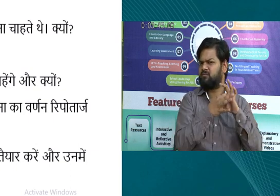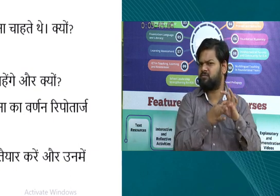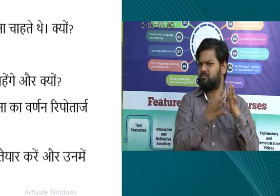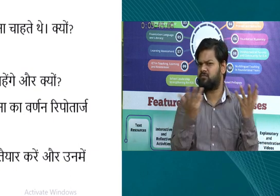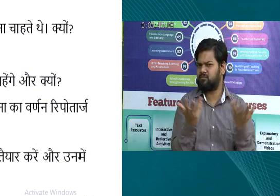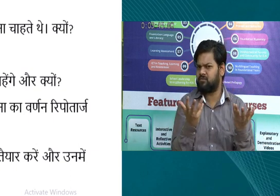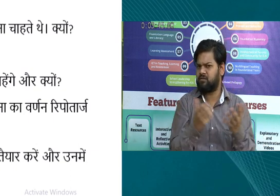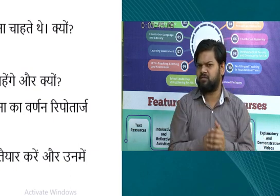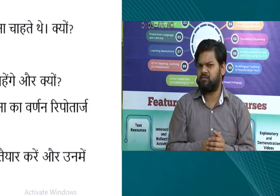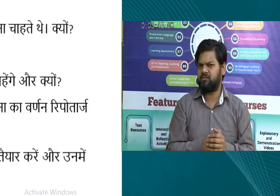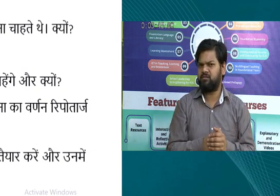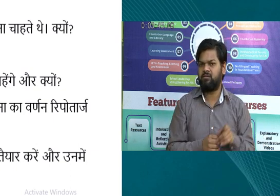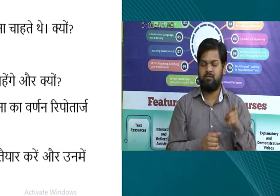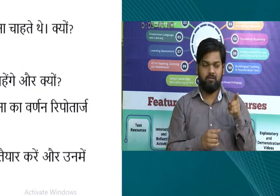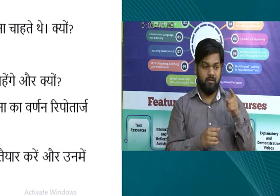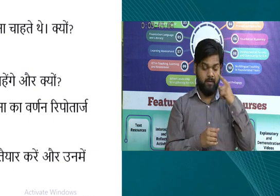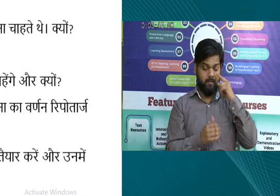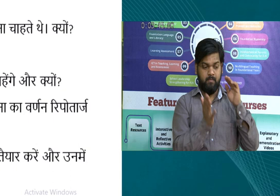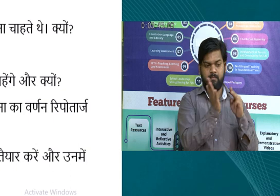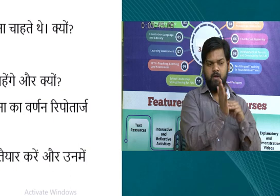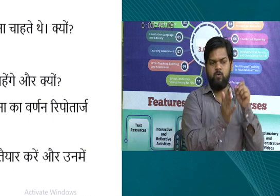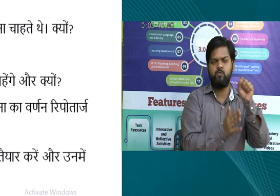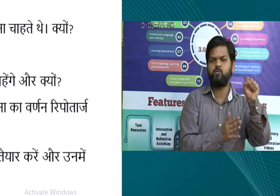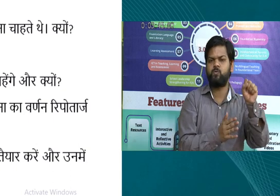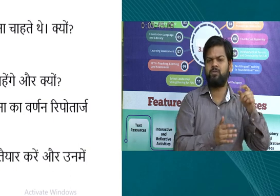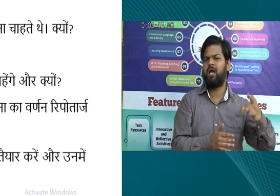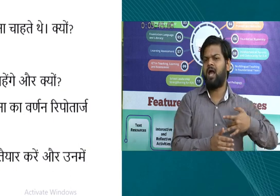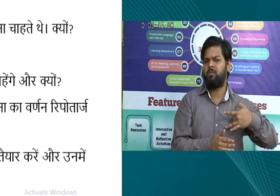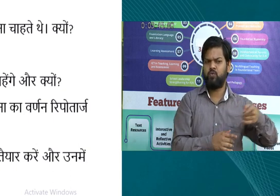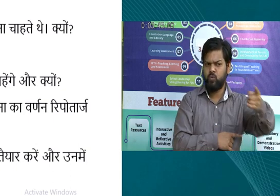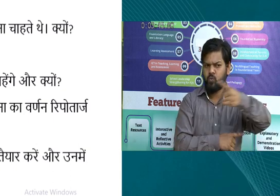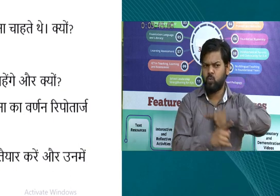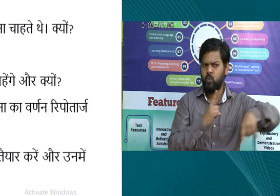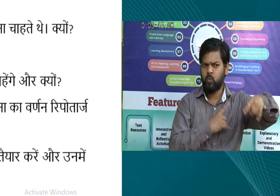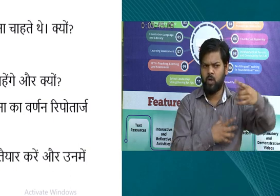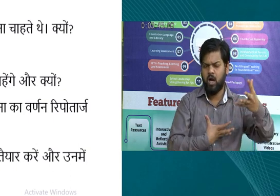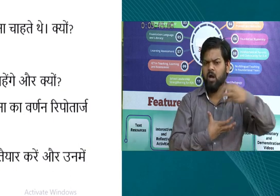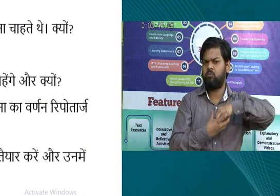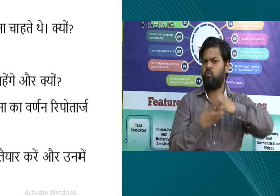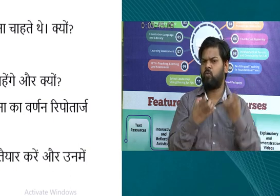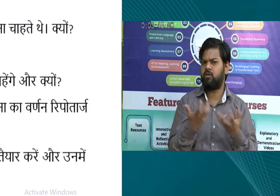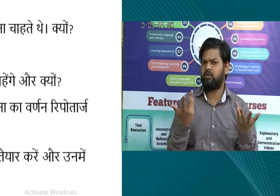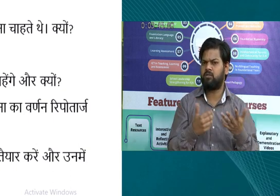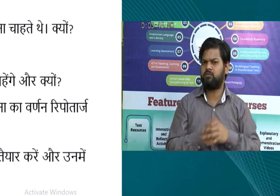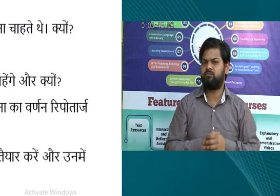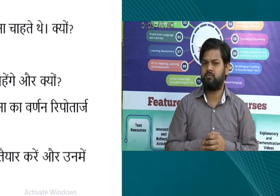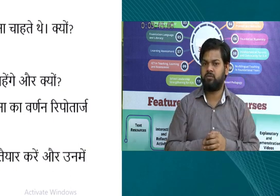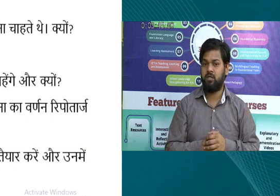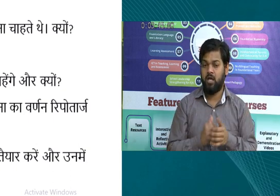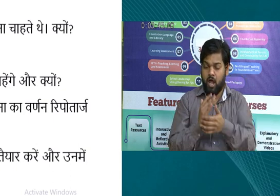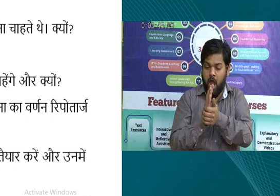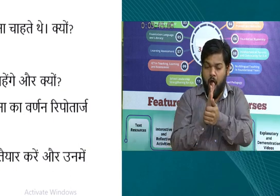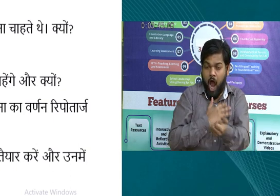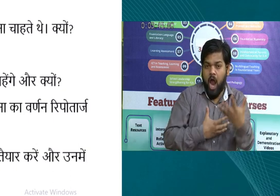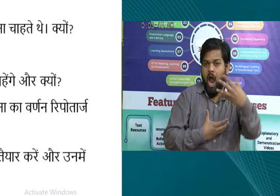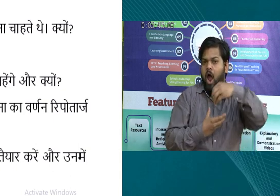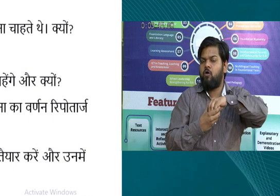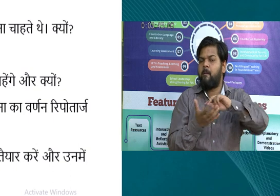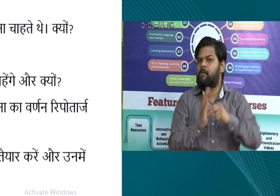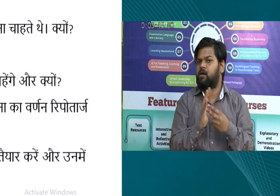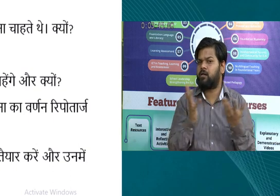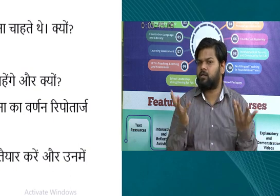आप अपना ना चाहेंगे और क्यों अगला है रिपोर्ट आज से आप क्या समझते हैं अपने